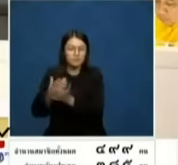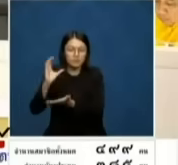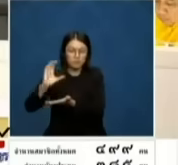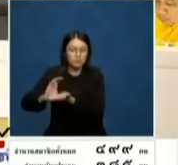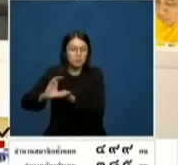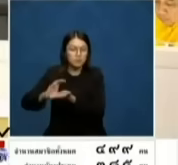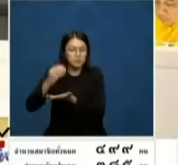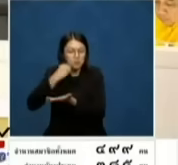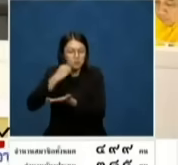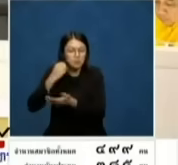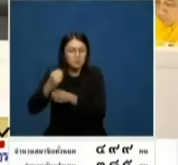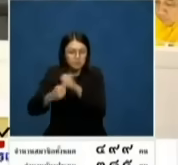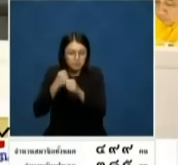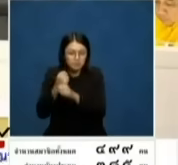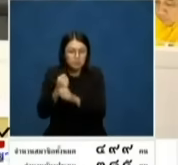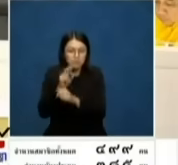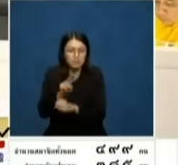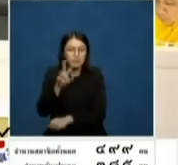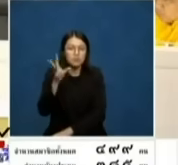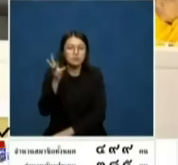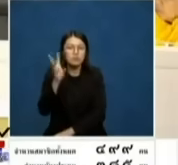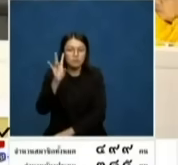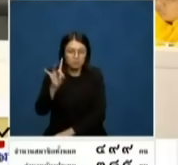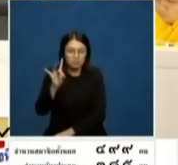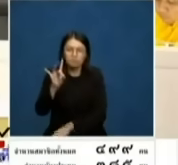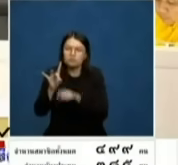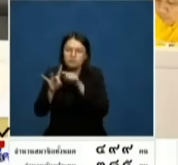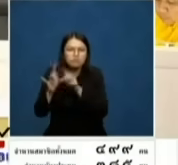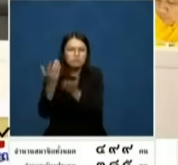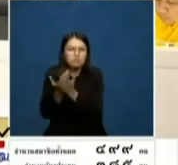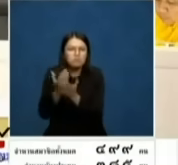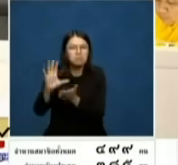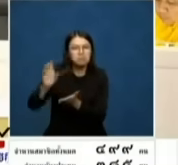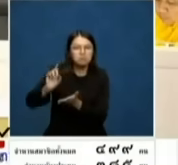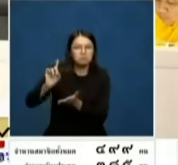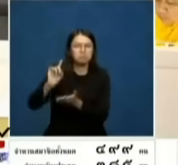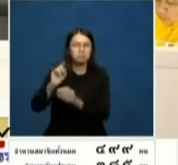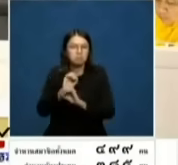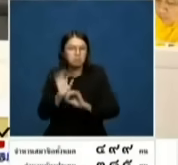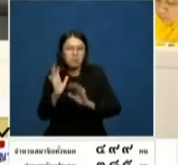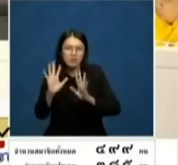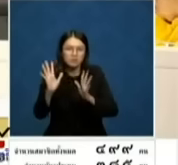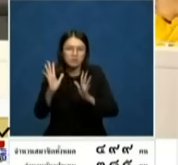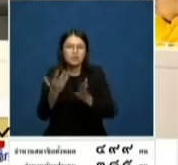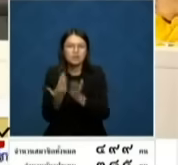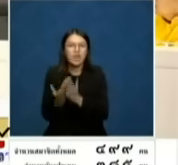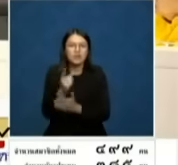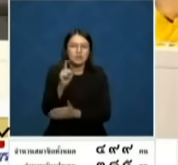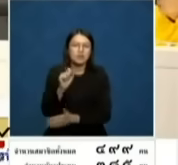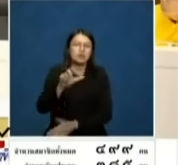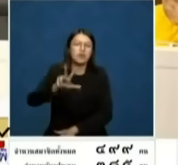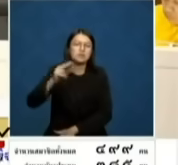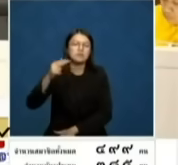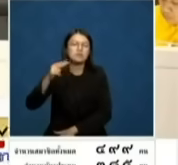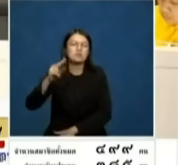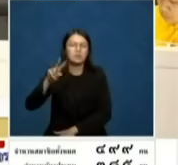ไม่งั้นเนี่ยนะจะไม่ปล่อยให้พรรคการเมืองหาเสียงกันแบบนี้ใช่ไหมฮะไม่ปล่อยให้พรรคการเมืองหาเสียงไปแบบนี้โหม